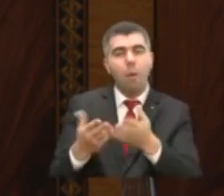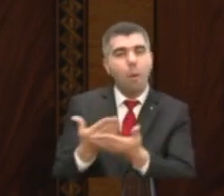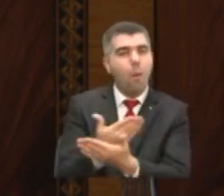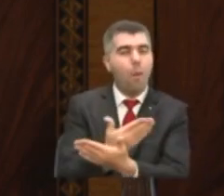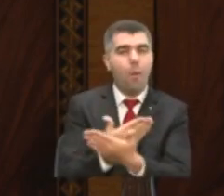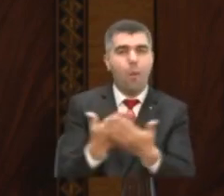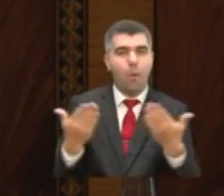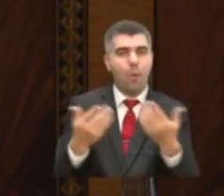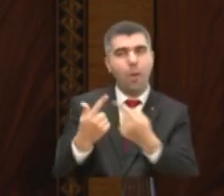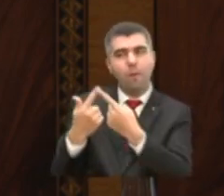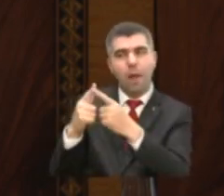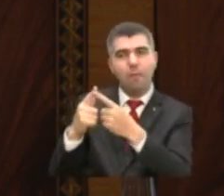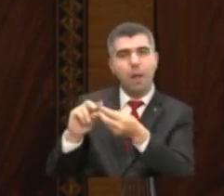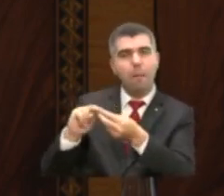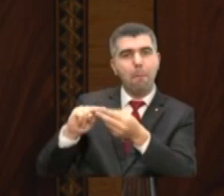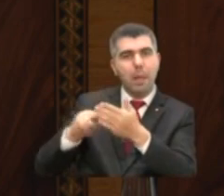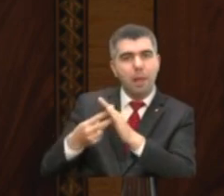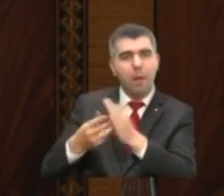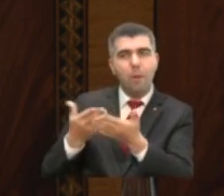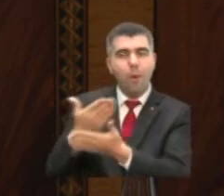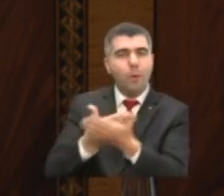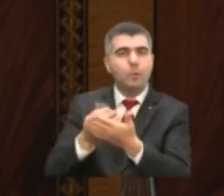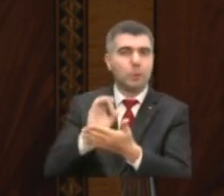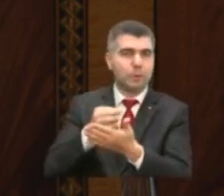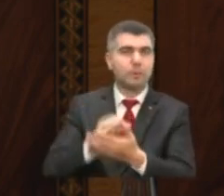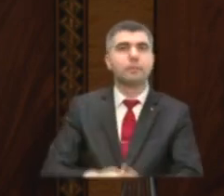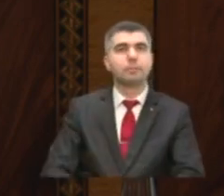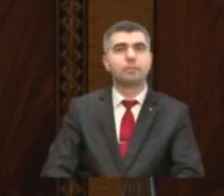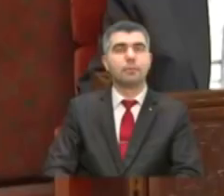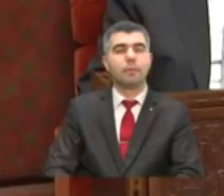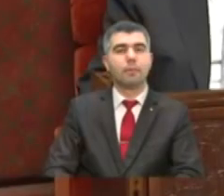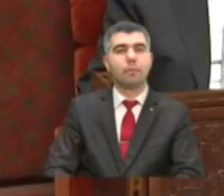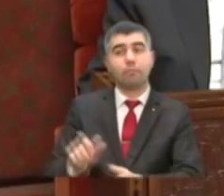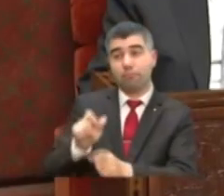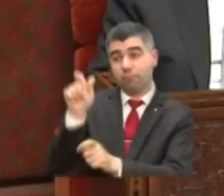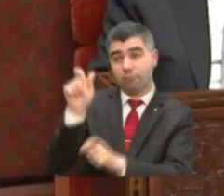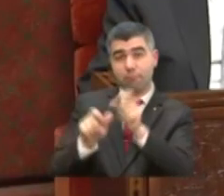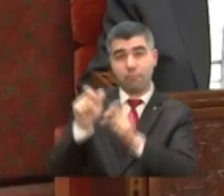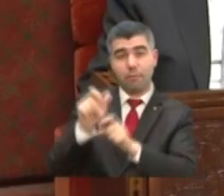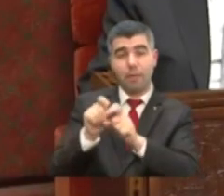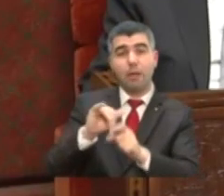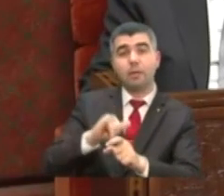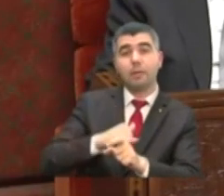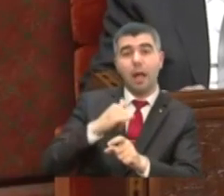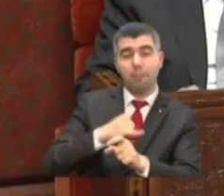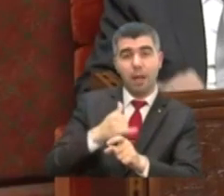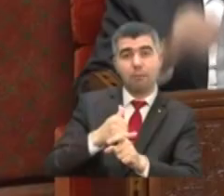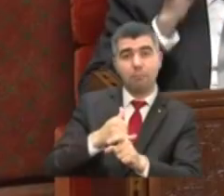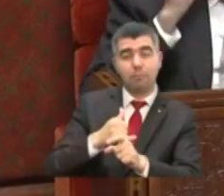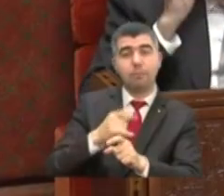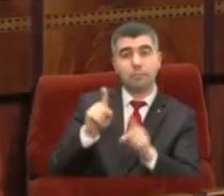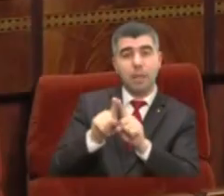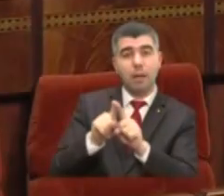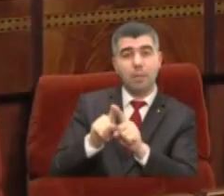اختلافها وتنوعها وتوجهاتها. إن هذه الفئة العريضة من المواطنين والتي تحظى